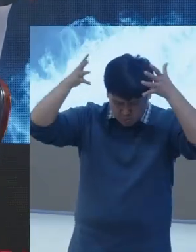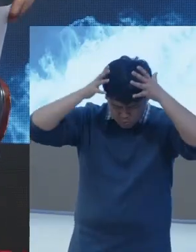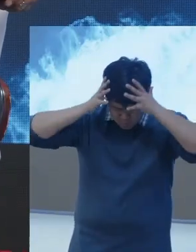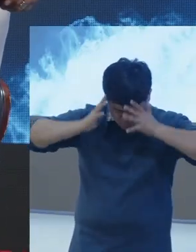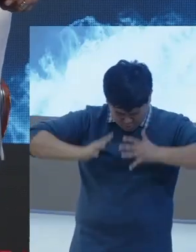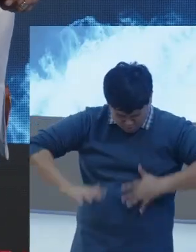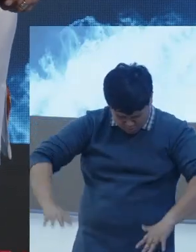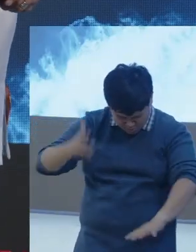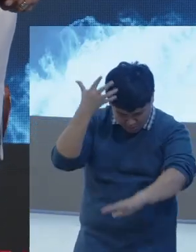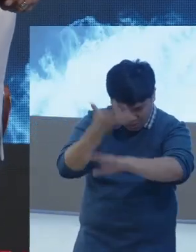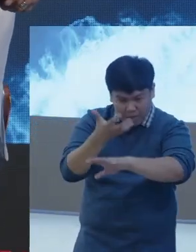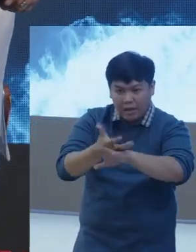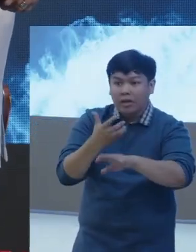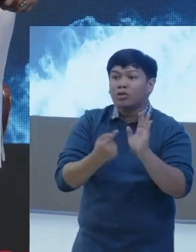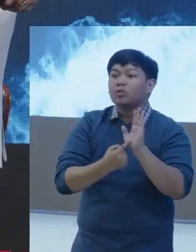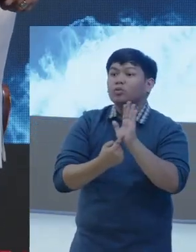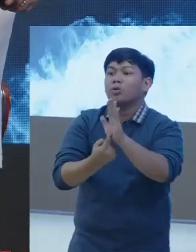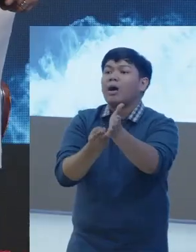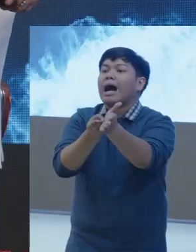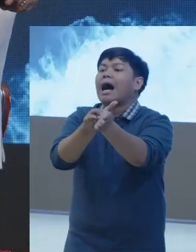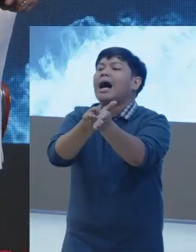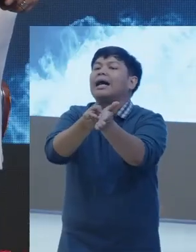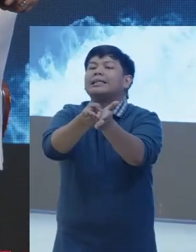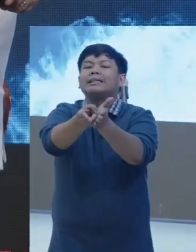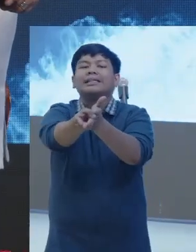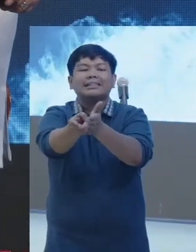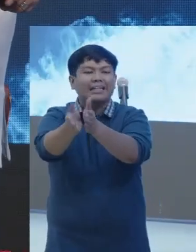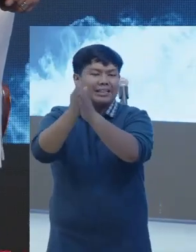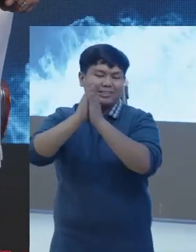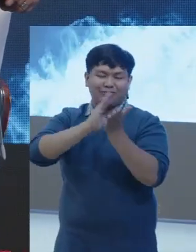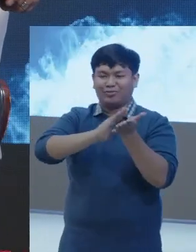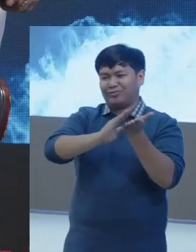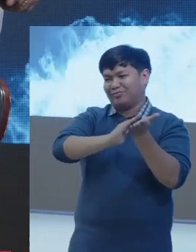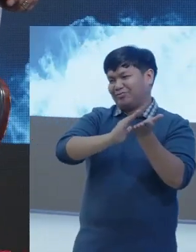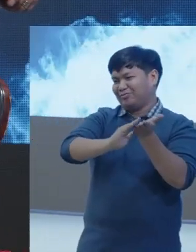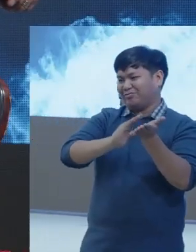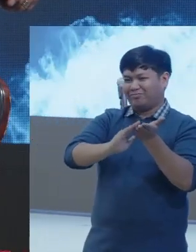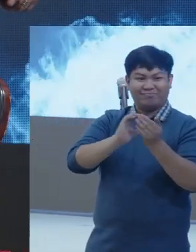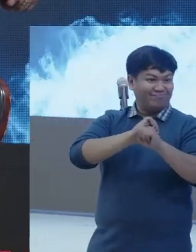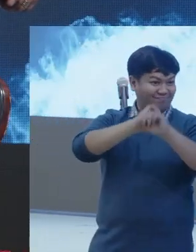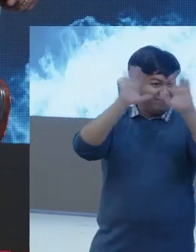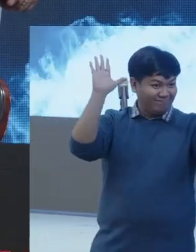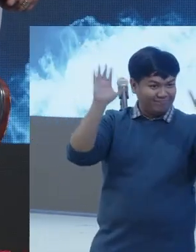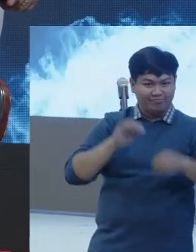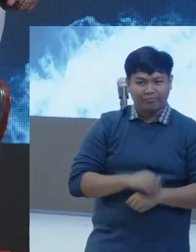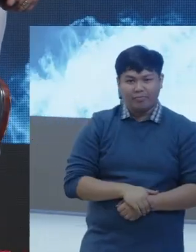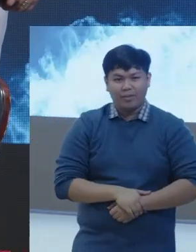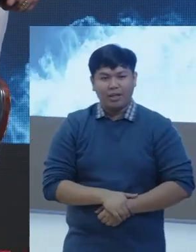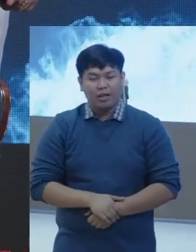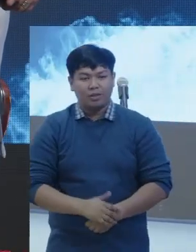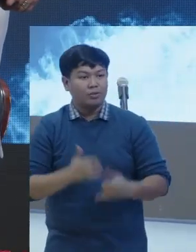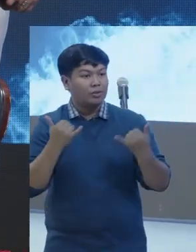Pangatlo, makikita natin dito sa mahimalang pagbabago ng Nineveh,